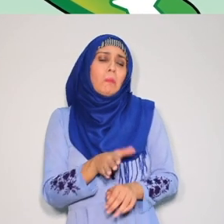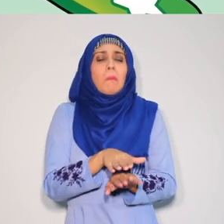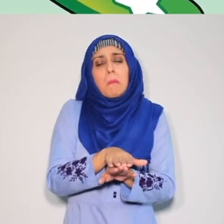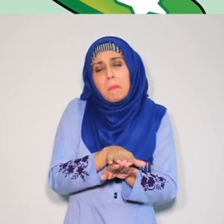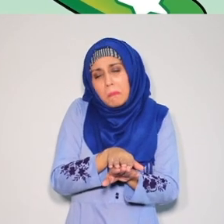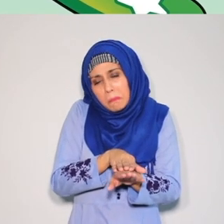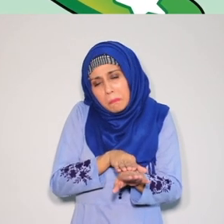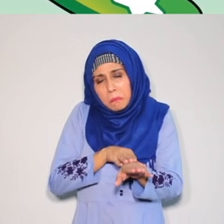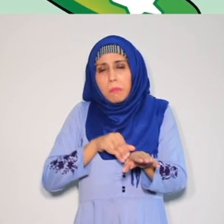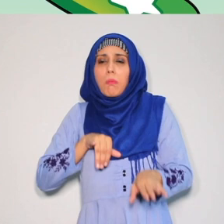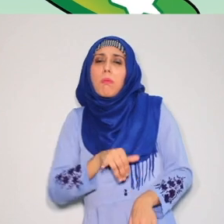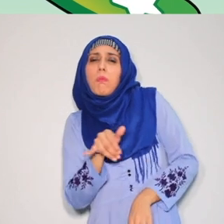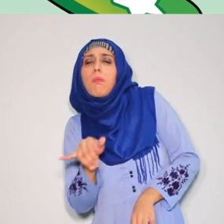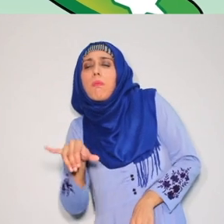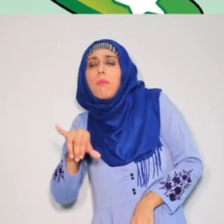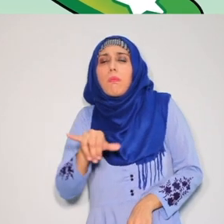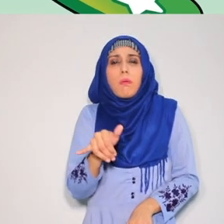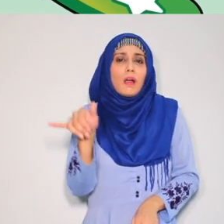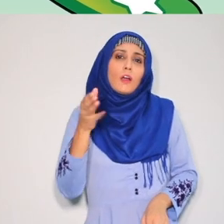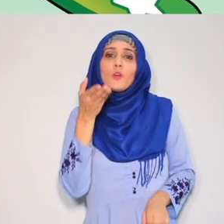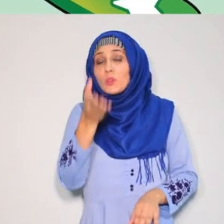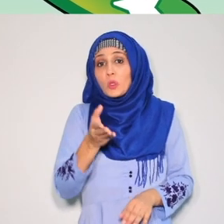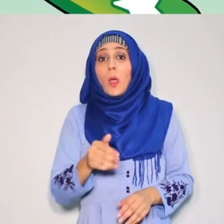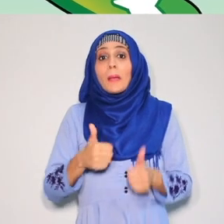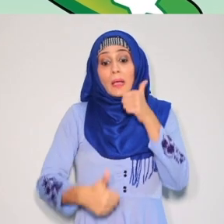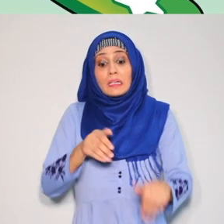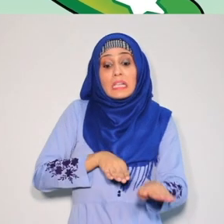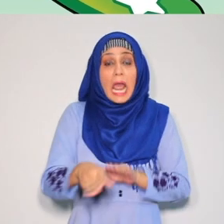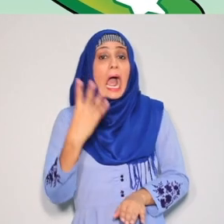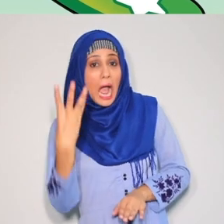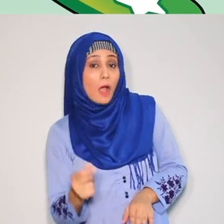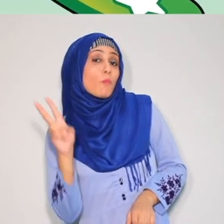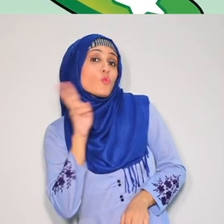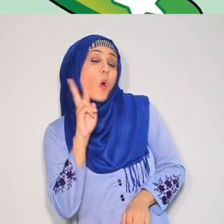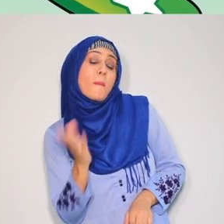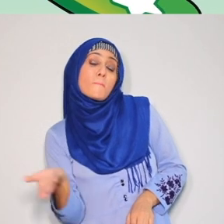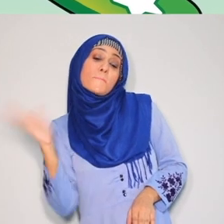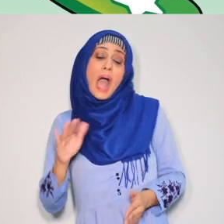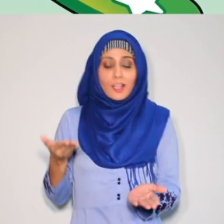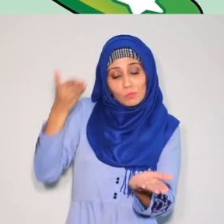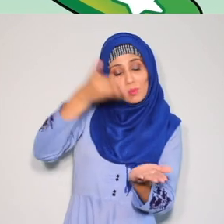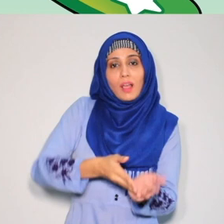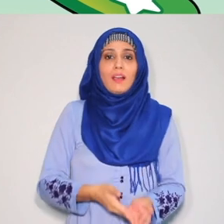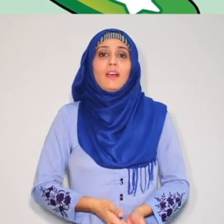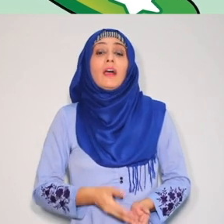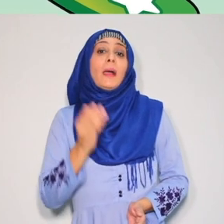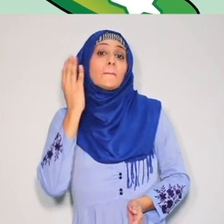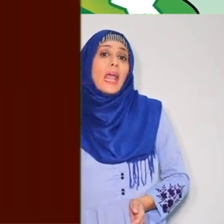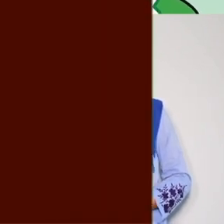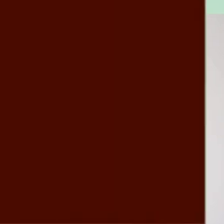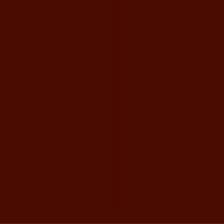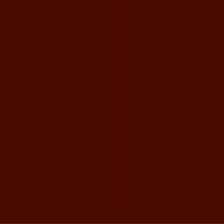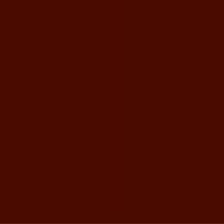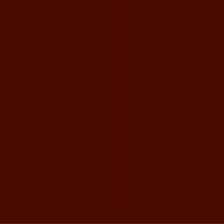तुम तो इतना आहिस्ता उड़ते हो, तुम तो रेस खत्म होने के 2 दिन बाद पहुंचोगे। बूम